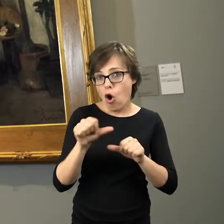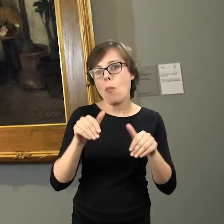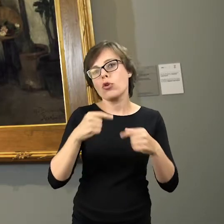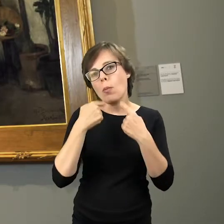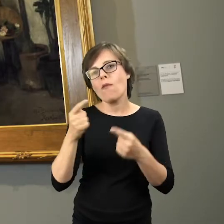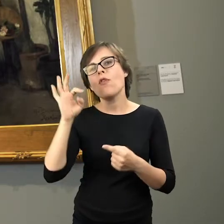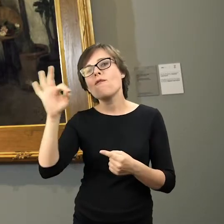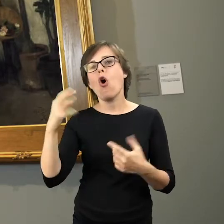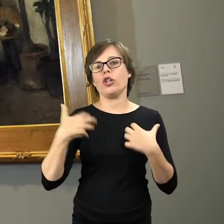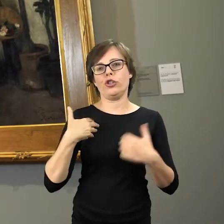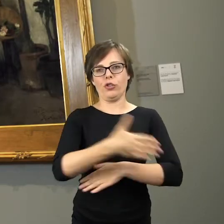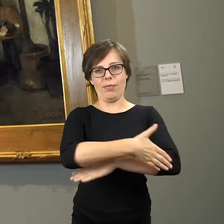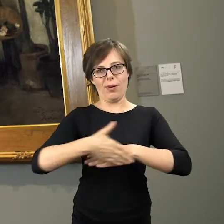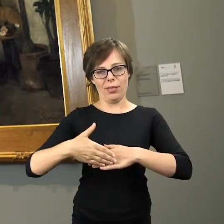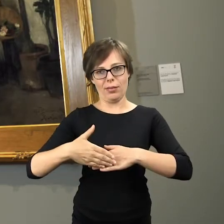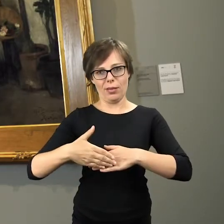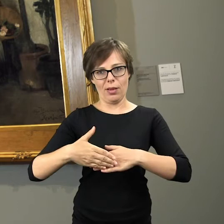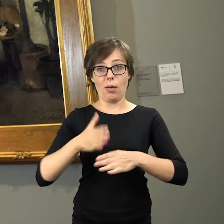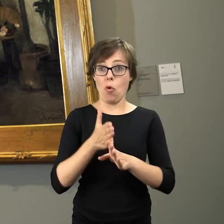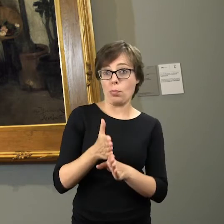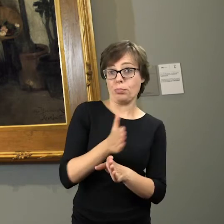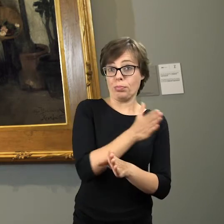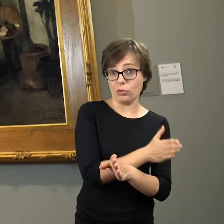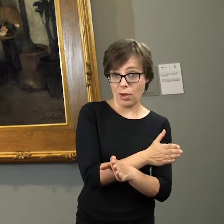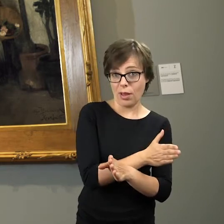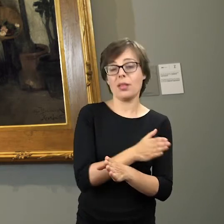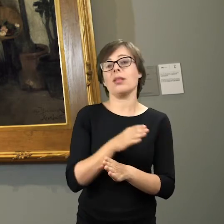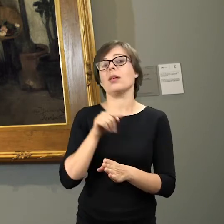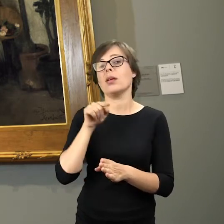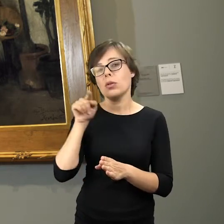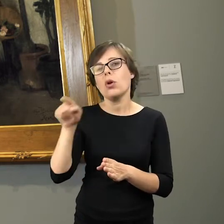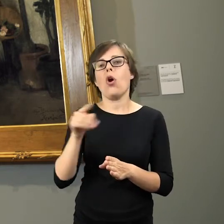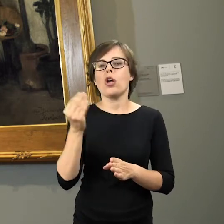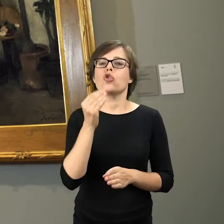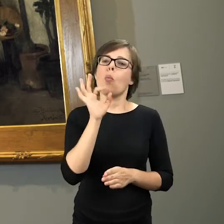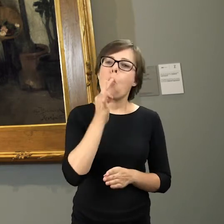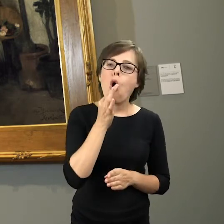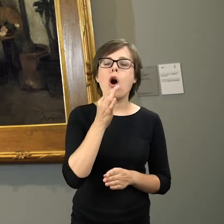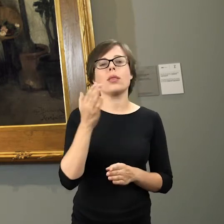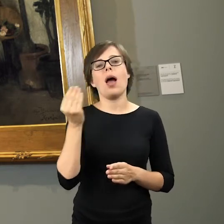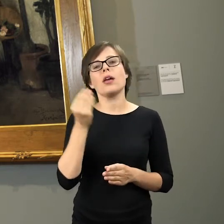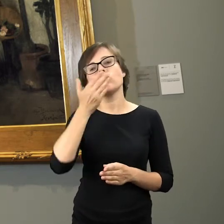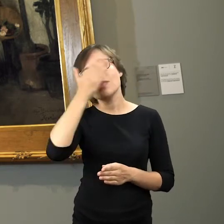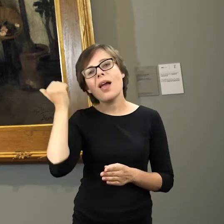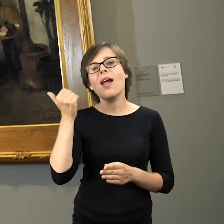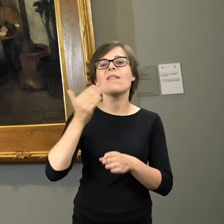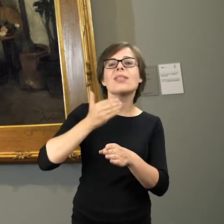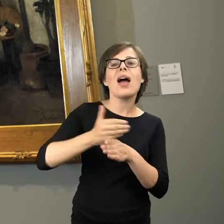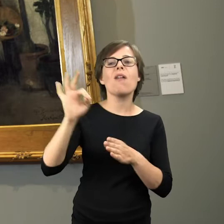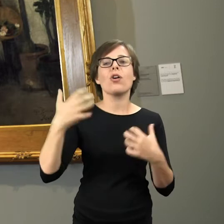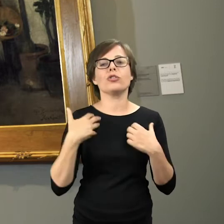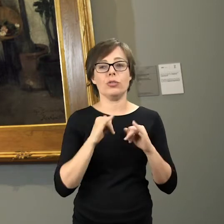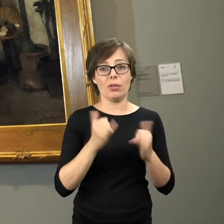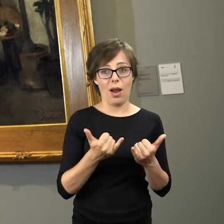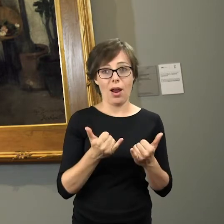-letnia kobieta jest jeszcze młodą, wybierającą swoją drogę życiową. Następne lata przyniosą zmiany w jej